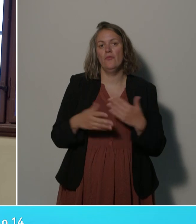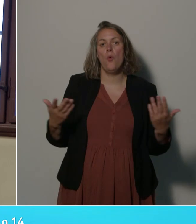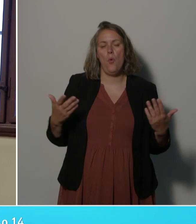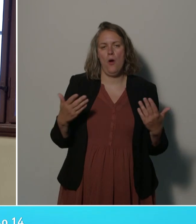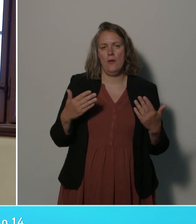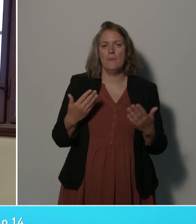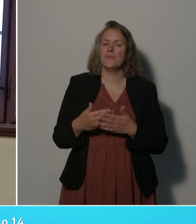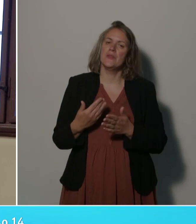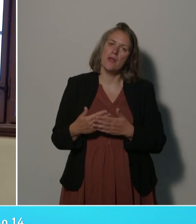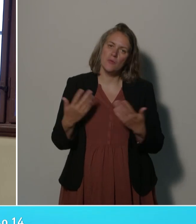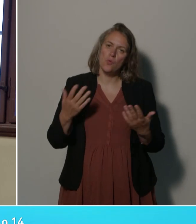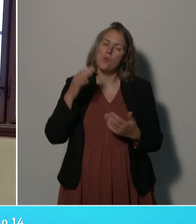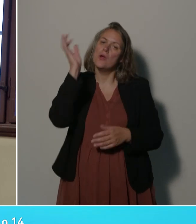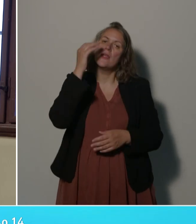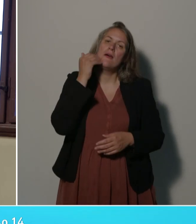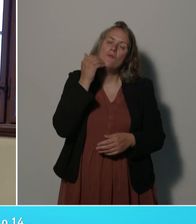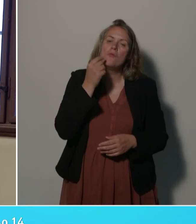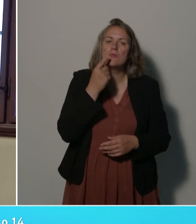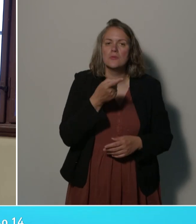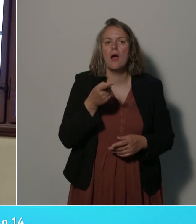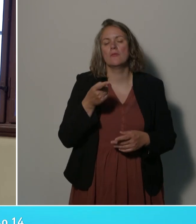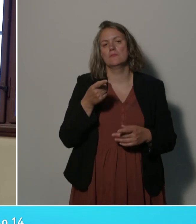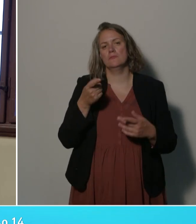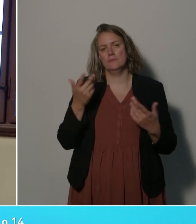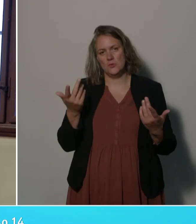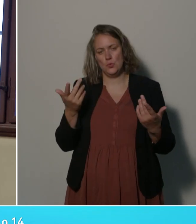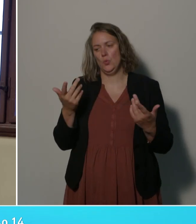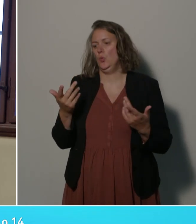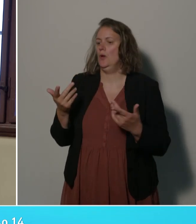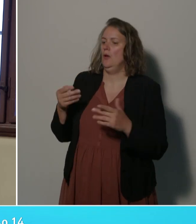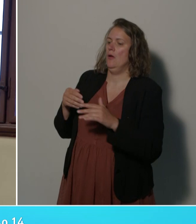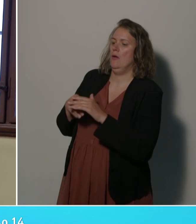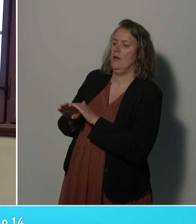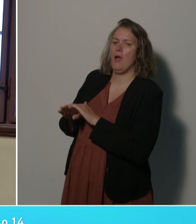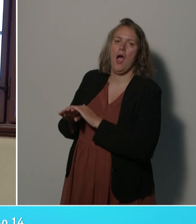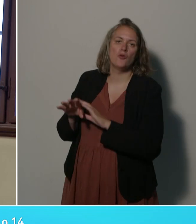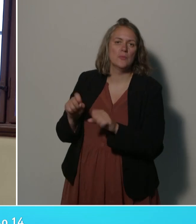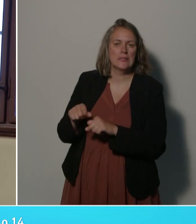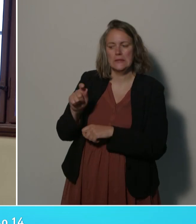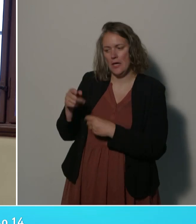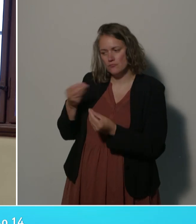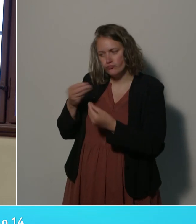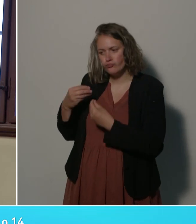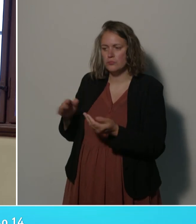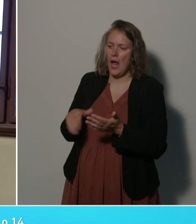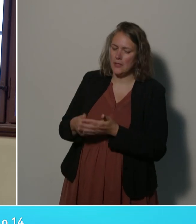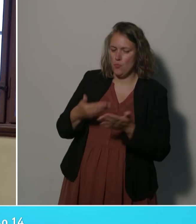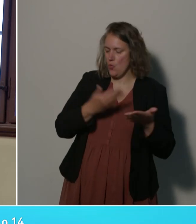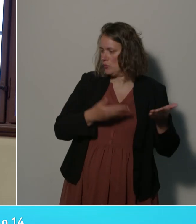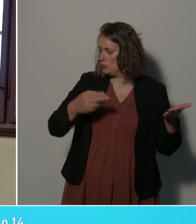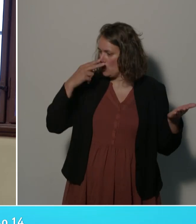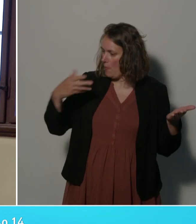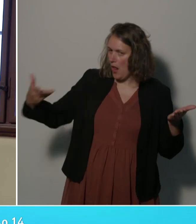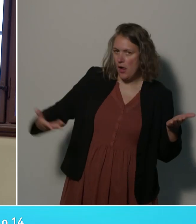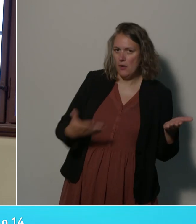auch bereit erklärt, dort mit den Garagenbesitzern intensive Gespräche zu führen und den Angebote